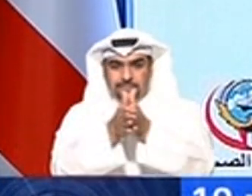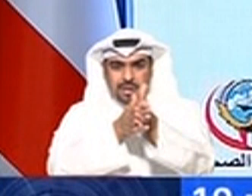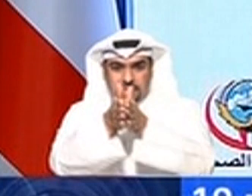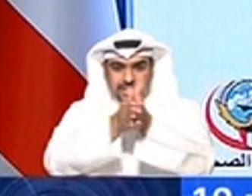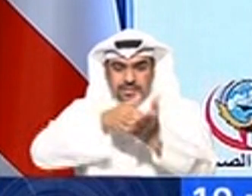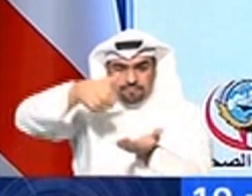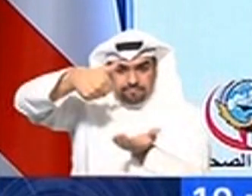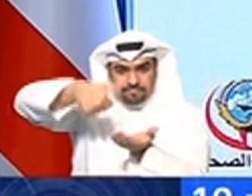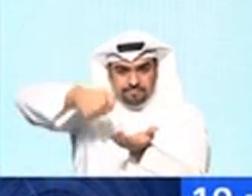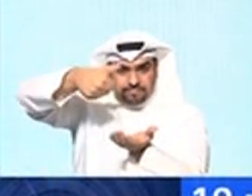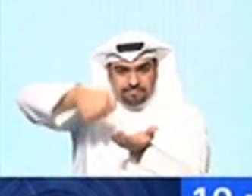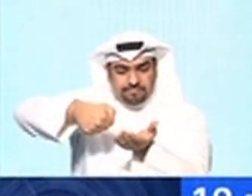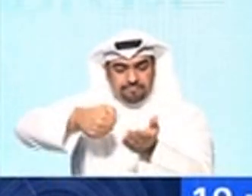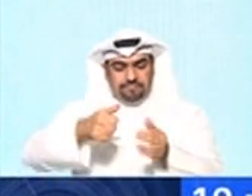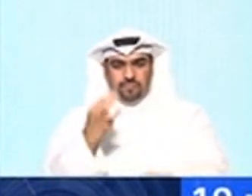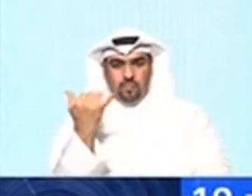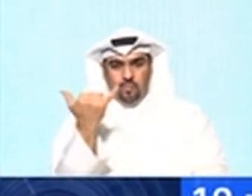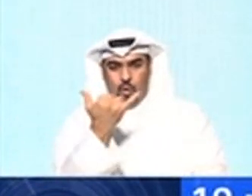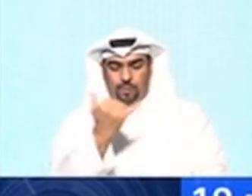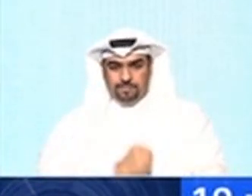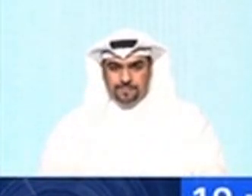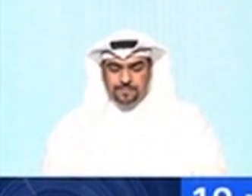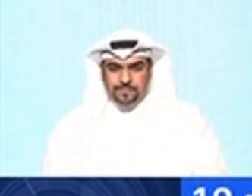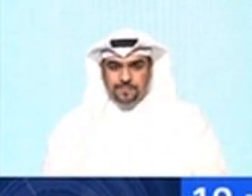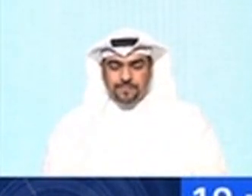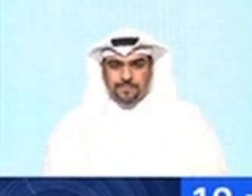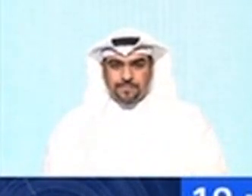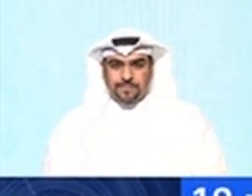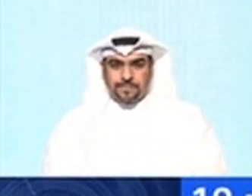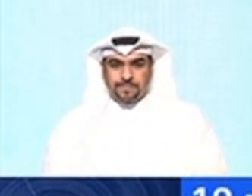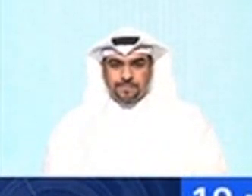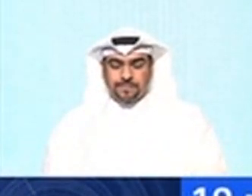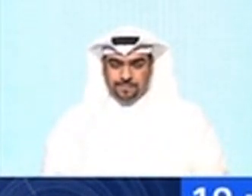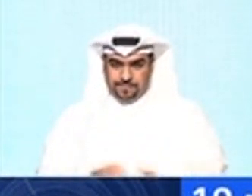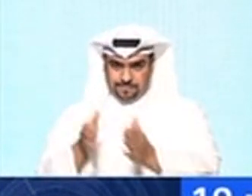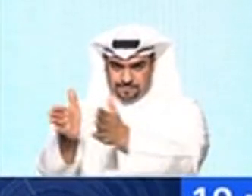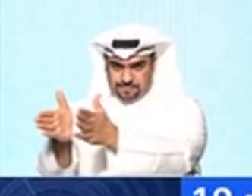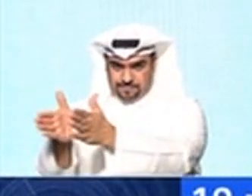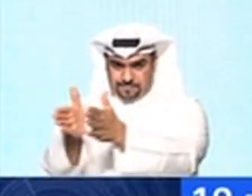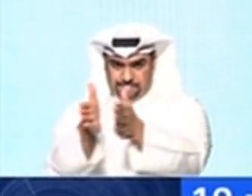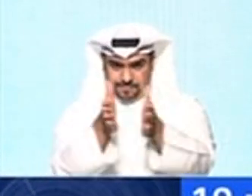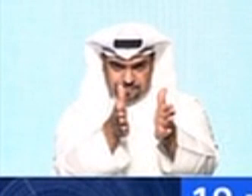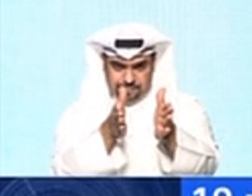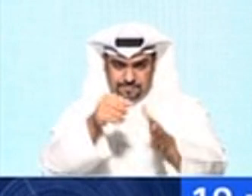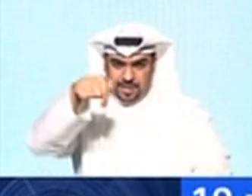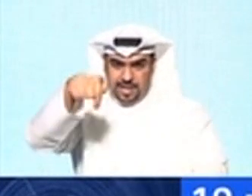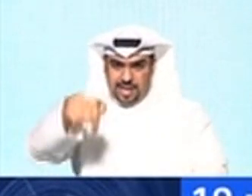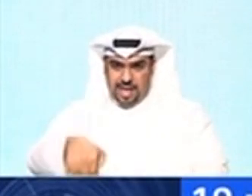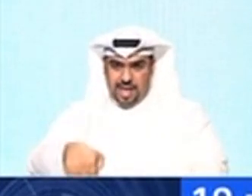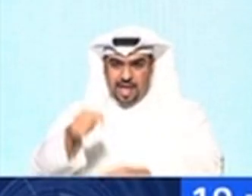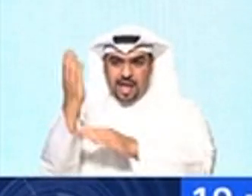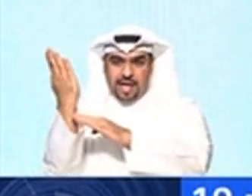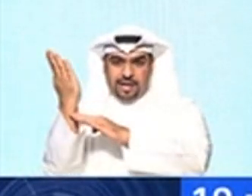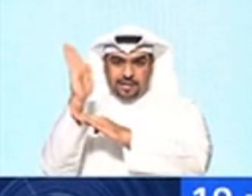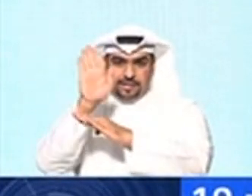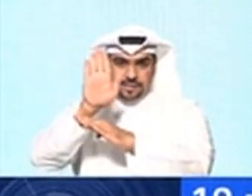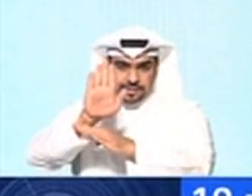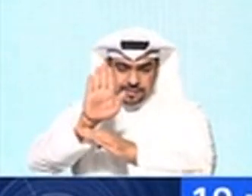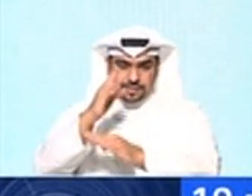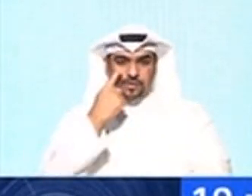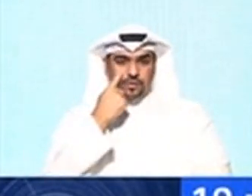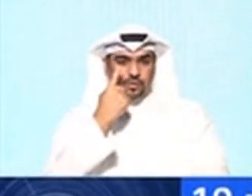ننتقل الآن إلى آخر إحصائية لحالات